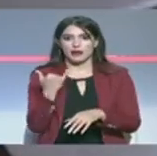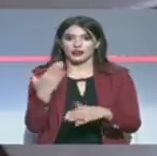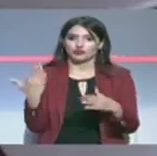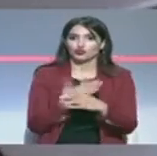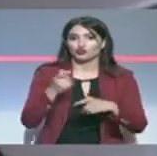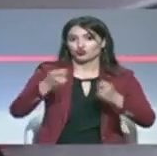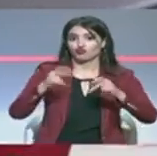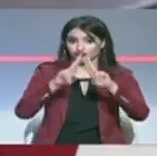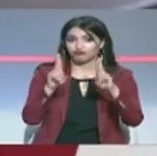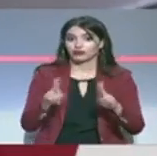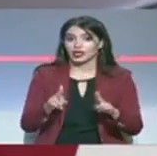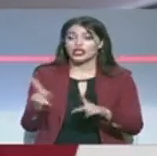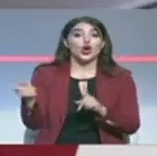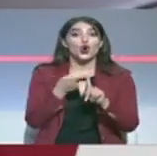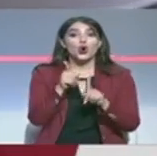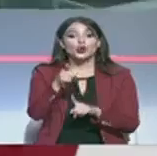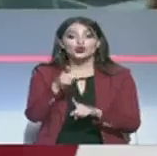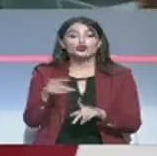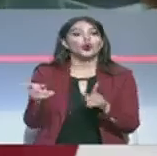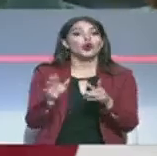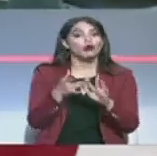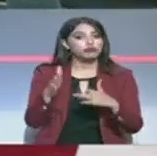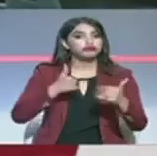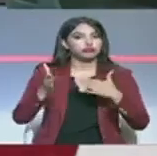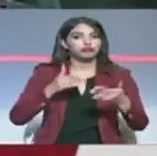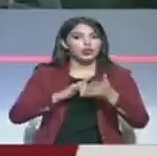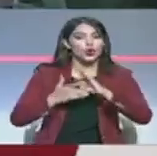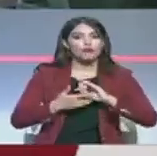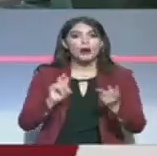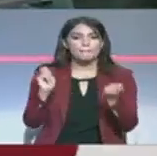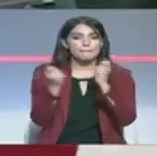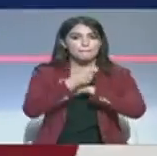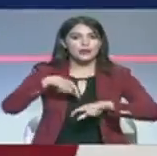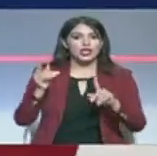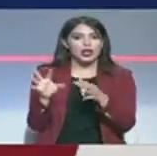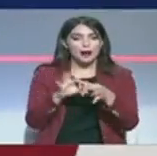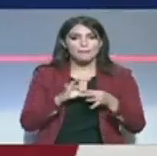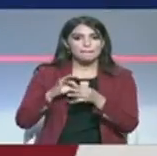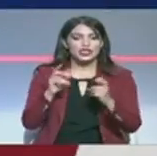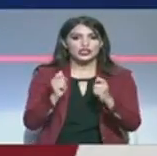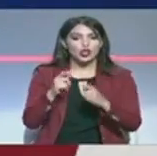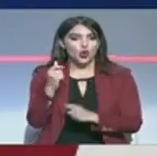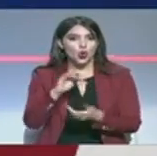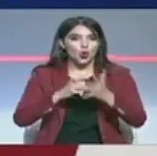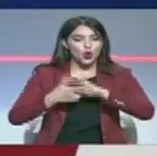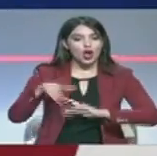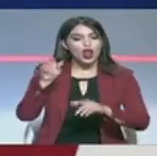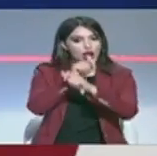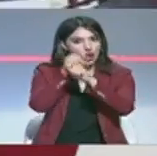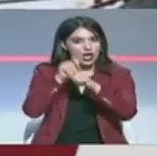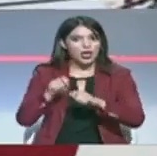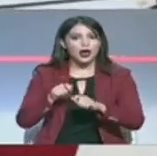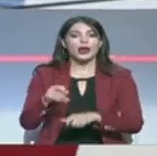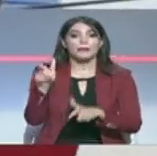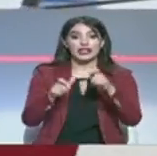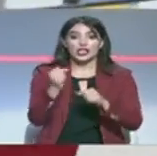وفي ضوء هذا يتعين التعويل على الموارد الذاتية وأحداث شملة من التغييرات، منها ما يتصل بالسياسة النقدية والحفاظ على الاقتصاد